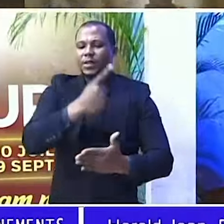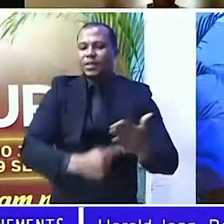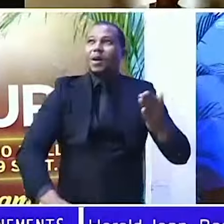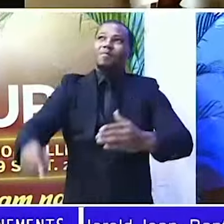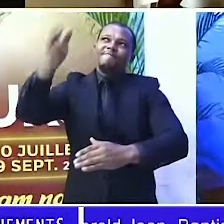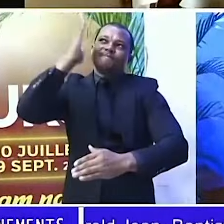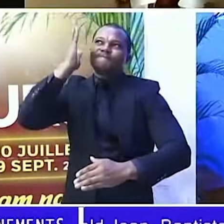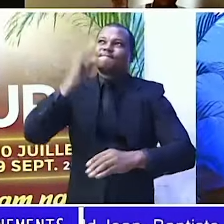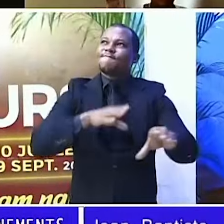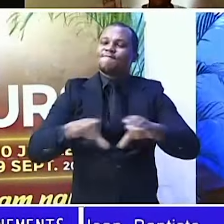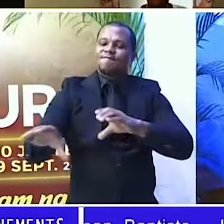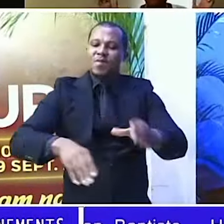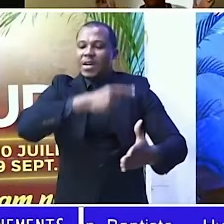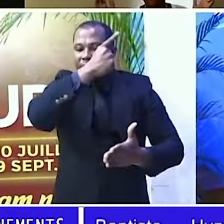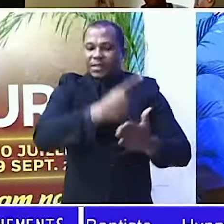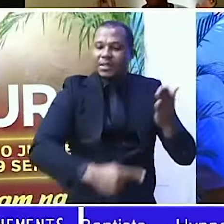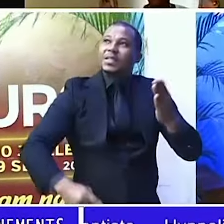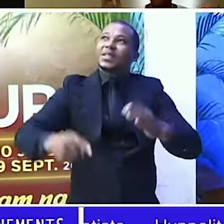ça m'a fait?